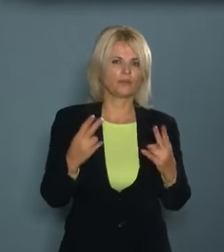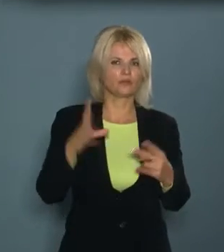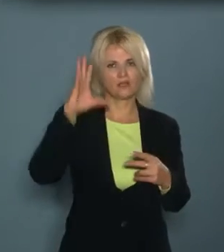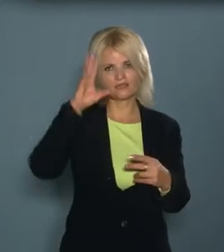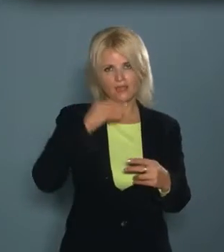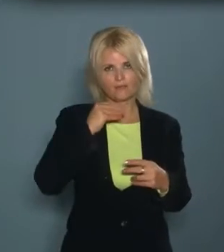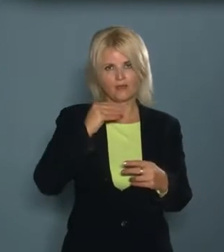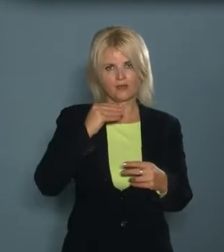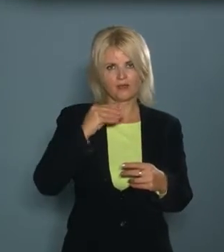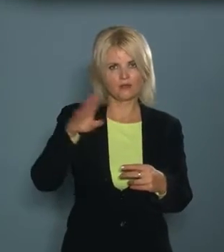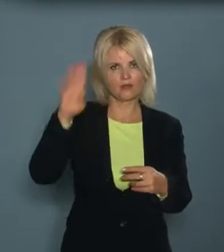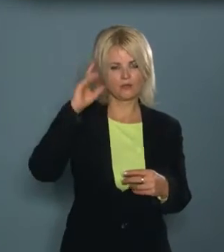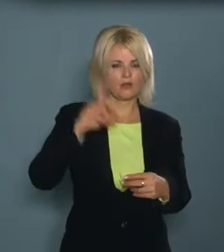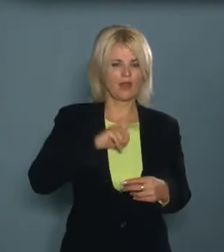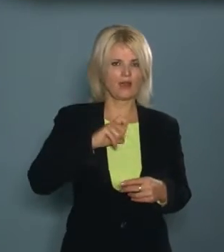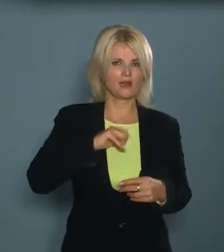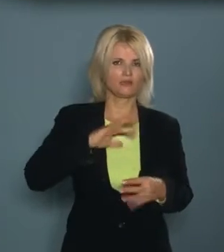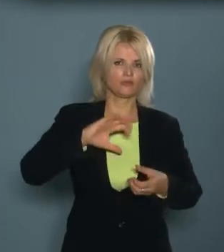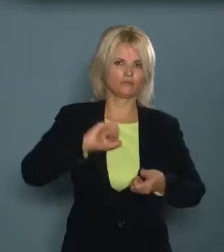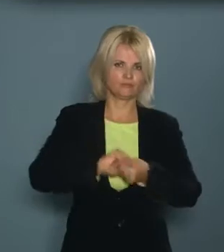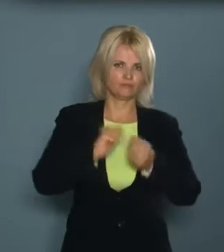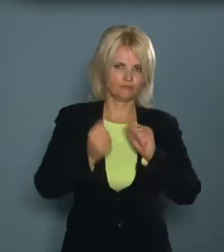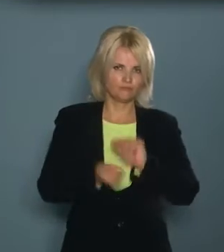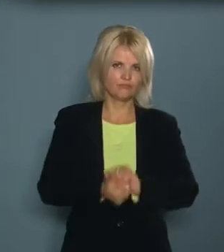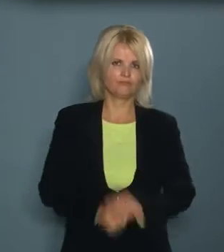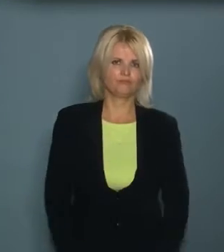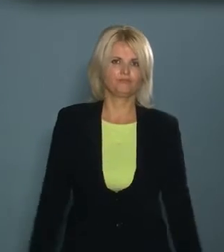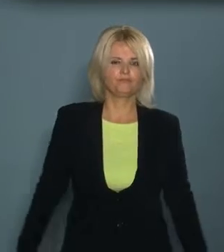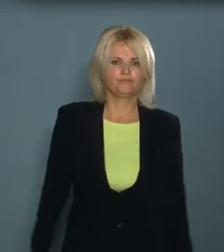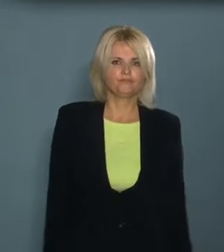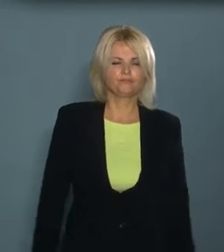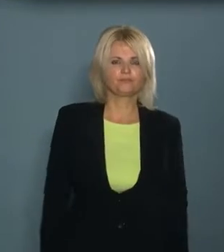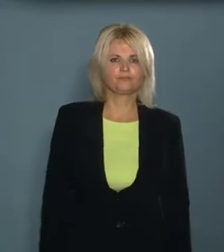Az emberek, a katonák lelkét is megérintette és megreformálta.